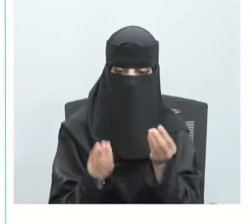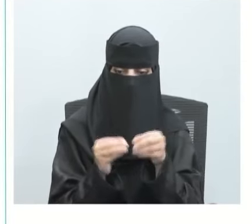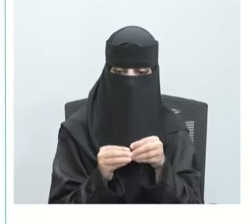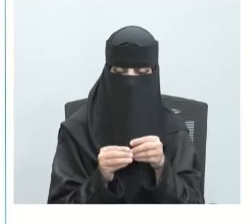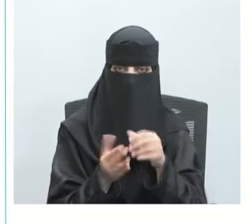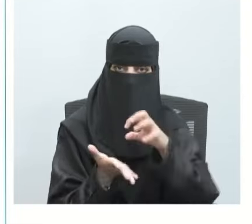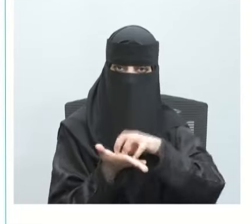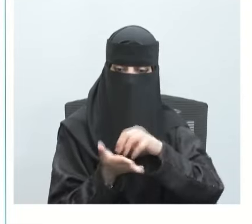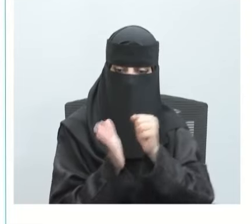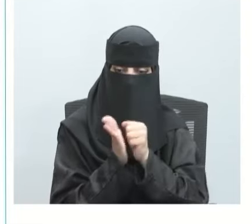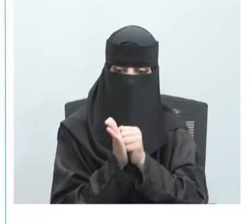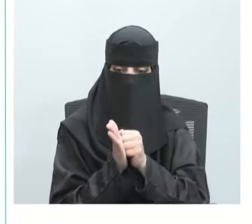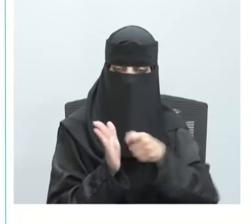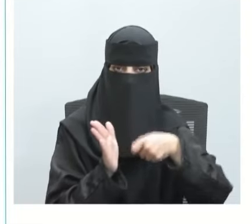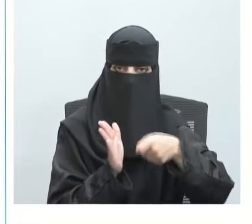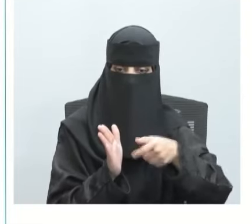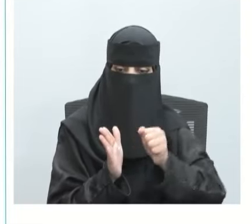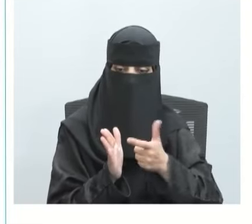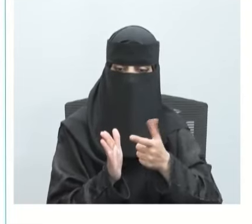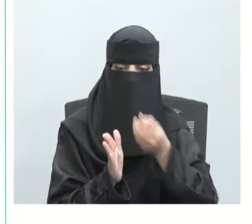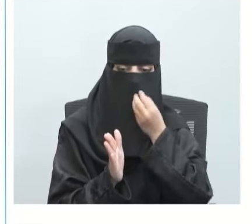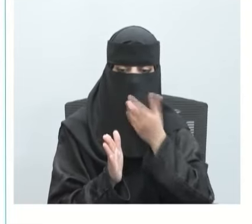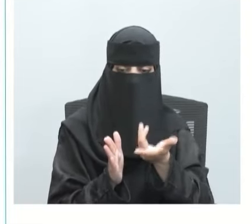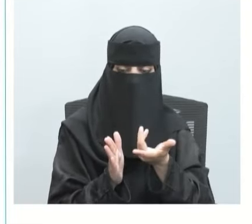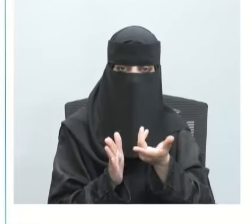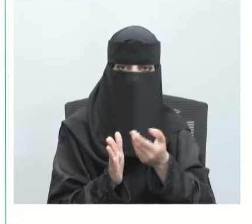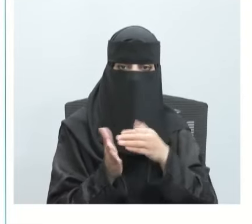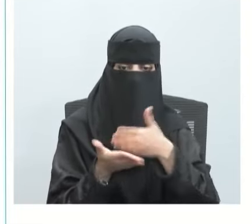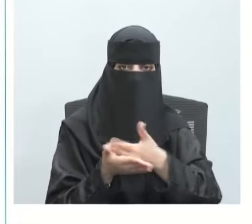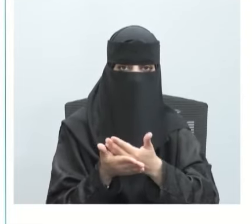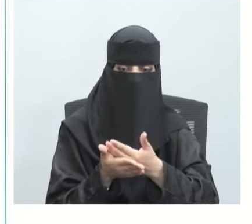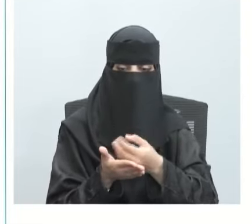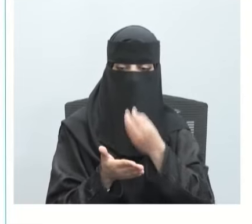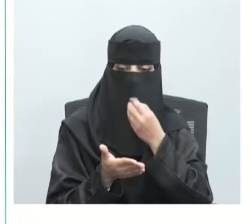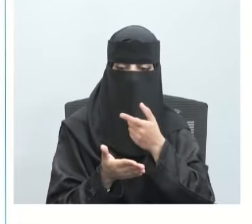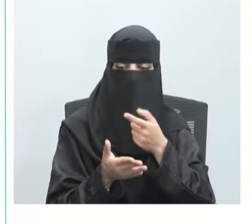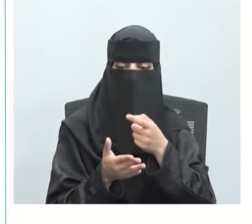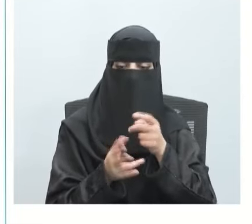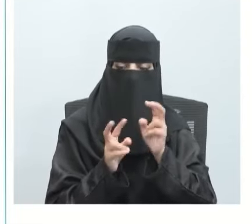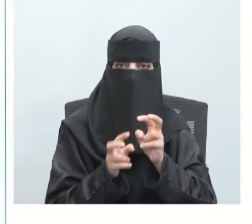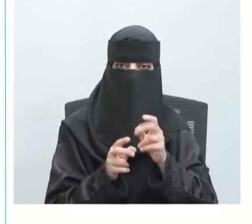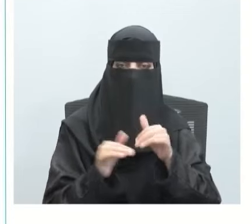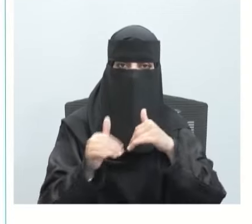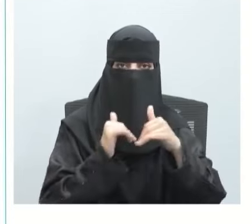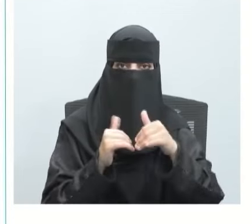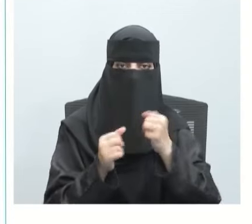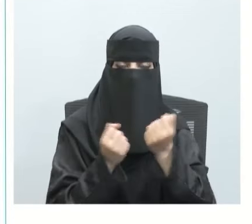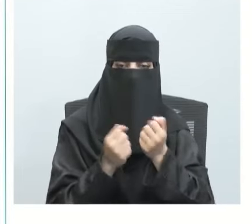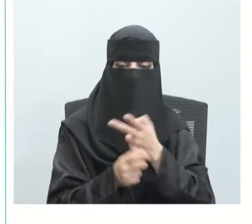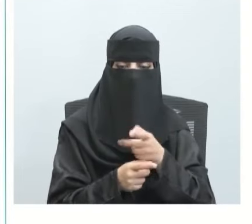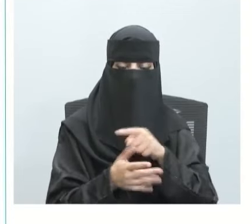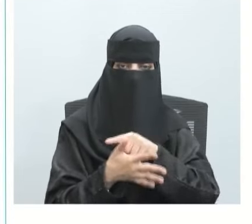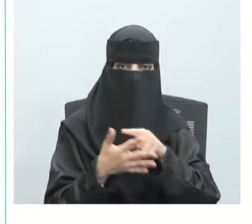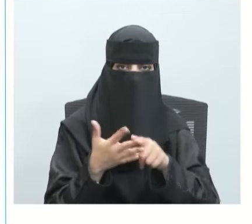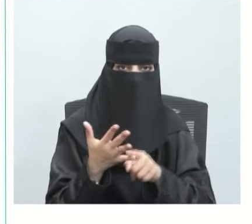يلي السكن رسوم الايجار او الرحل العقاري الطعام فواتير مرافق الخدمات وسائل المواصلات هذه